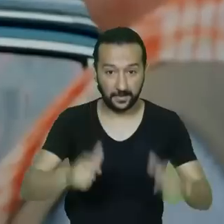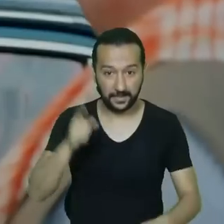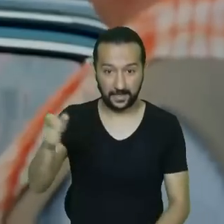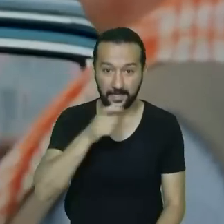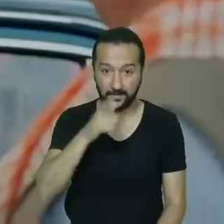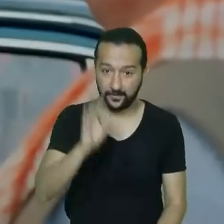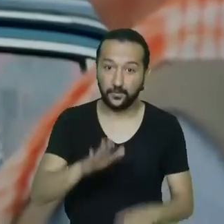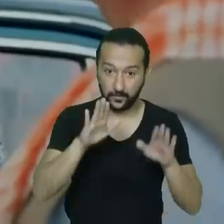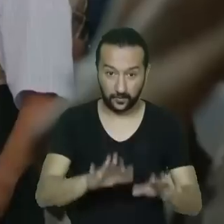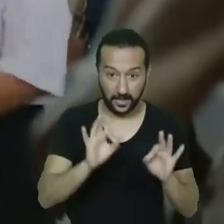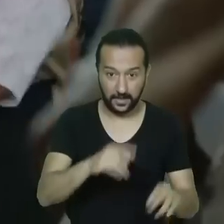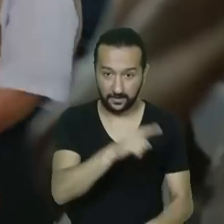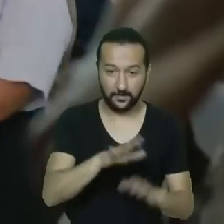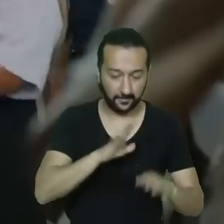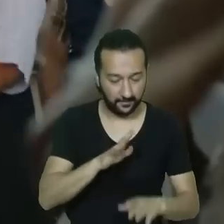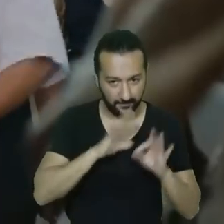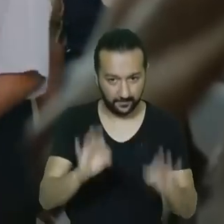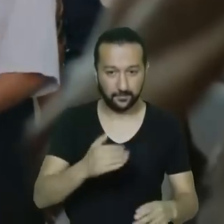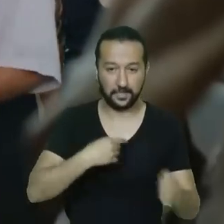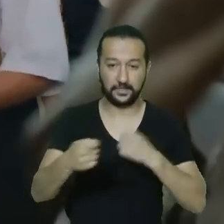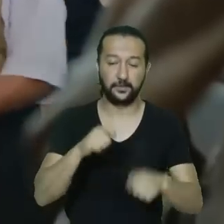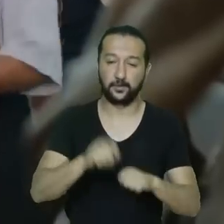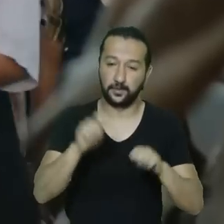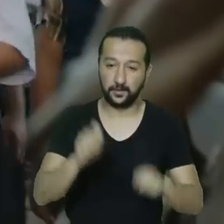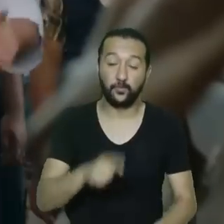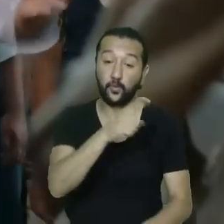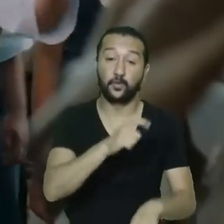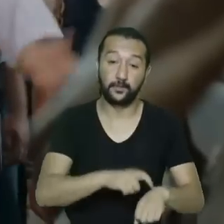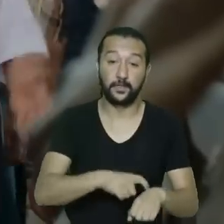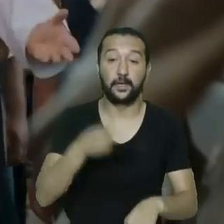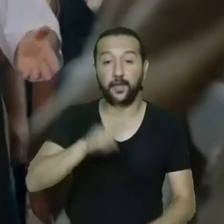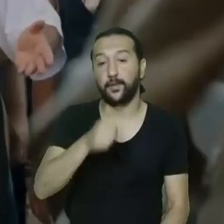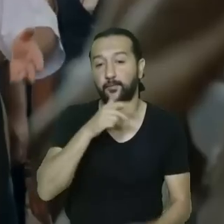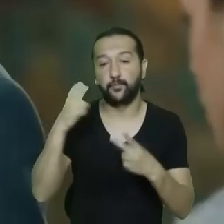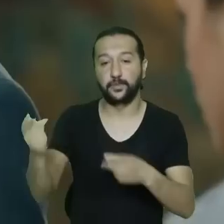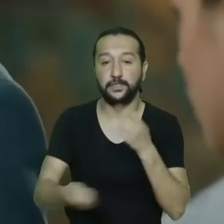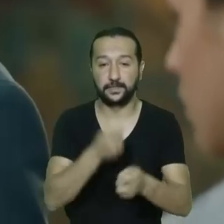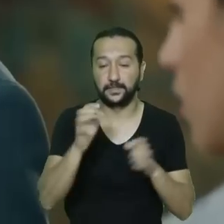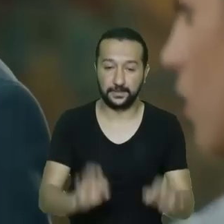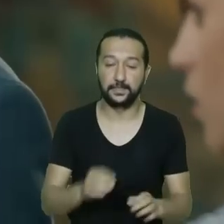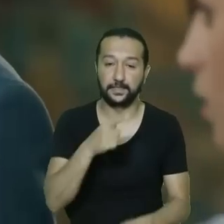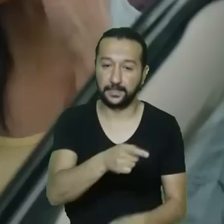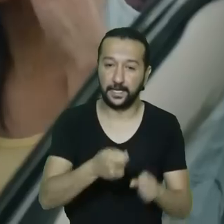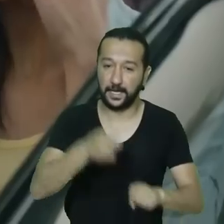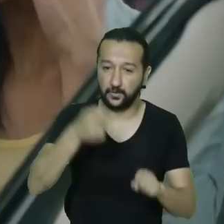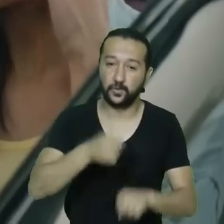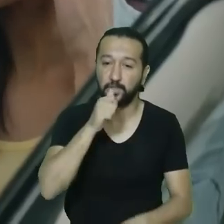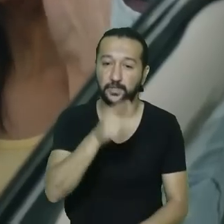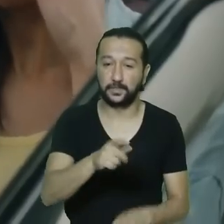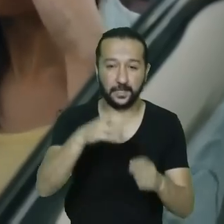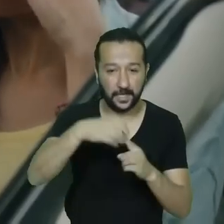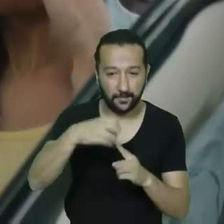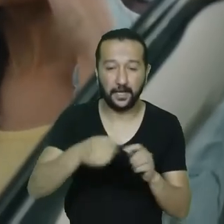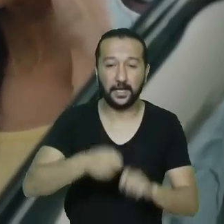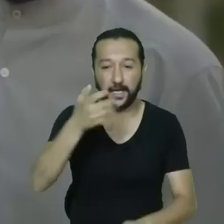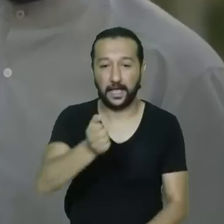kahvesi mi? Durup durma hala. Durma mı? Ben işletiyorum. O zamanlar rahmetli babam işletiyordu. Az gazozunu içmedik. Gazoz